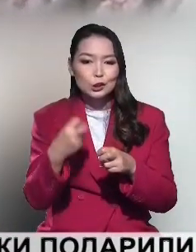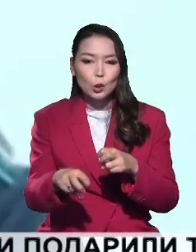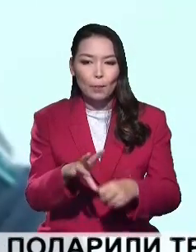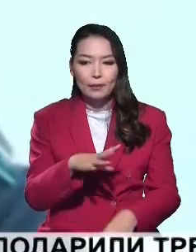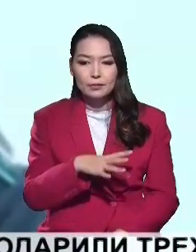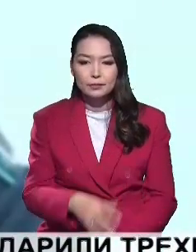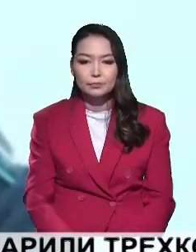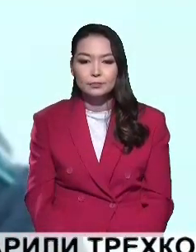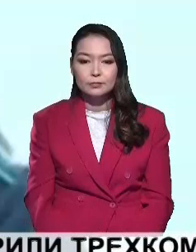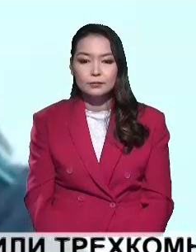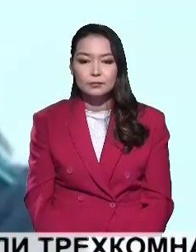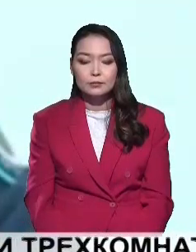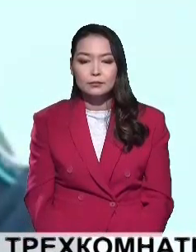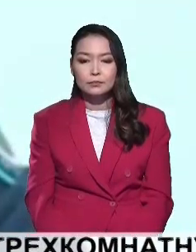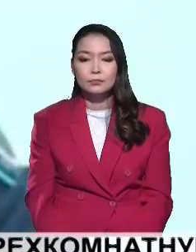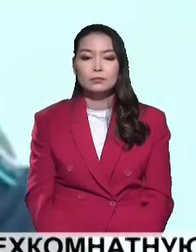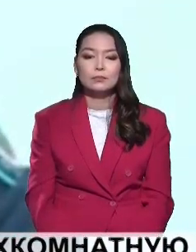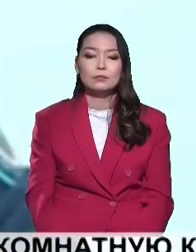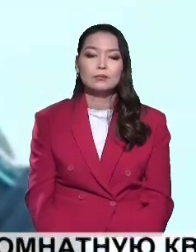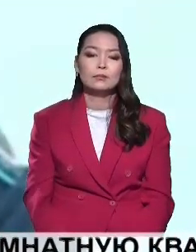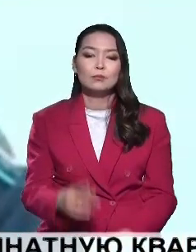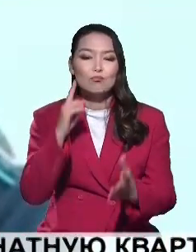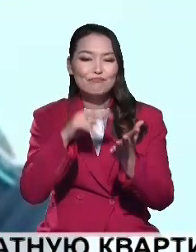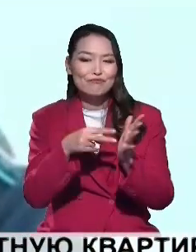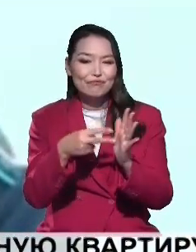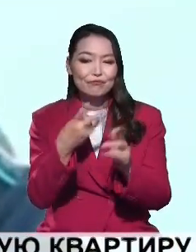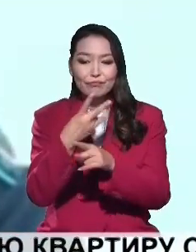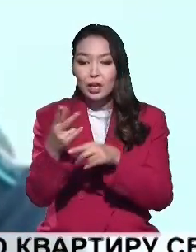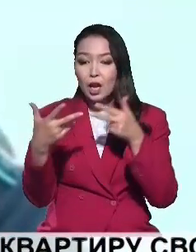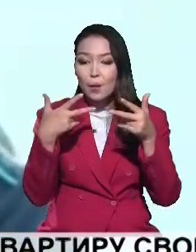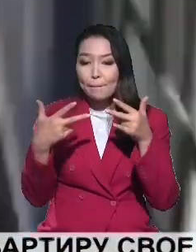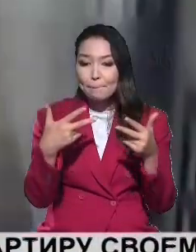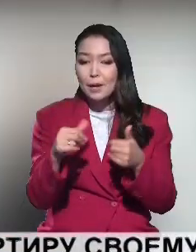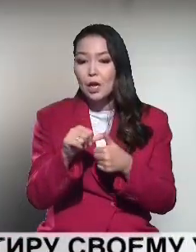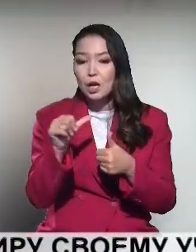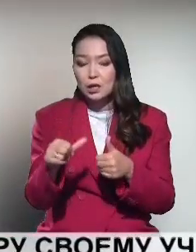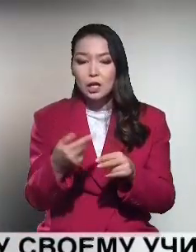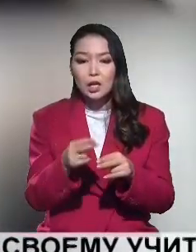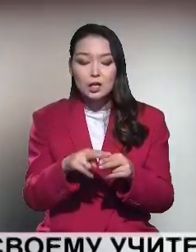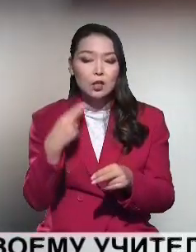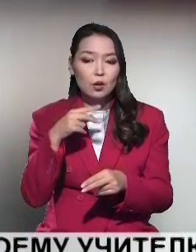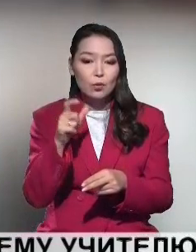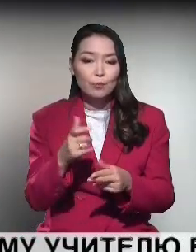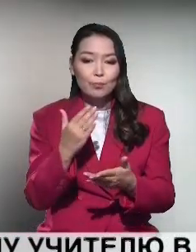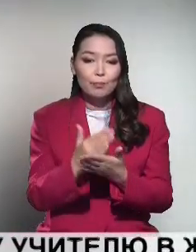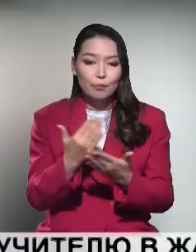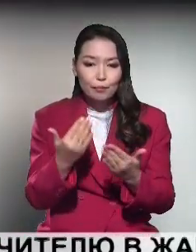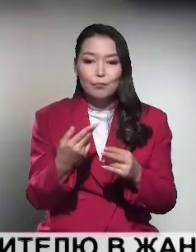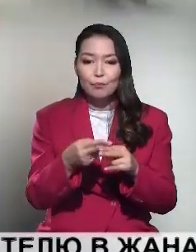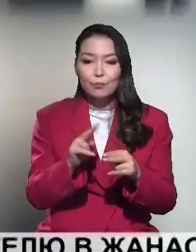сломаны появилась тенденция умышленного повреждение видеокамер отдельными осуждёнными повреждено и выведено из